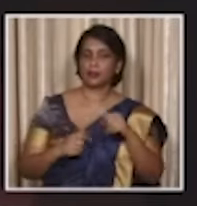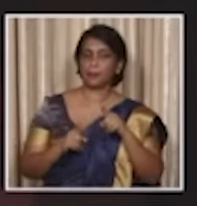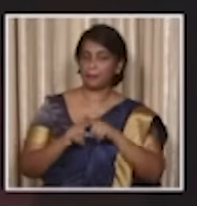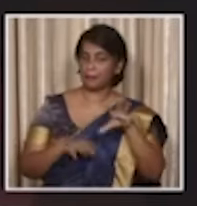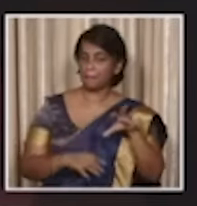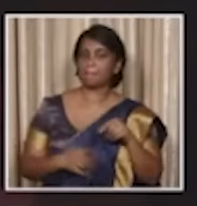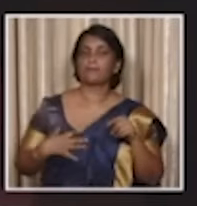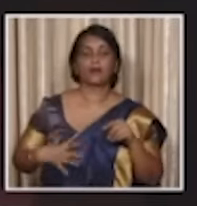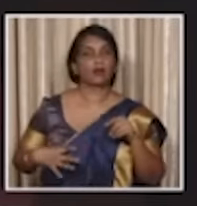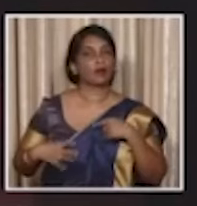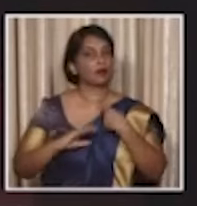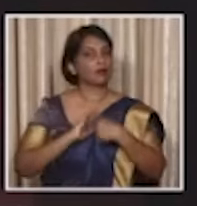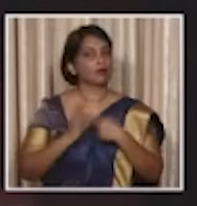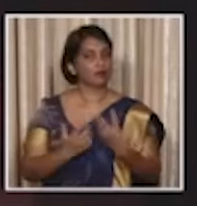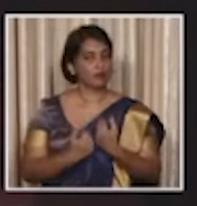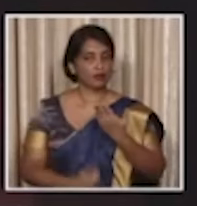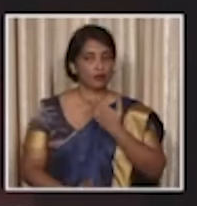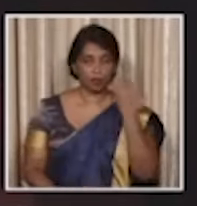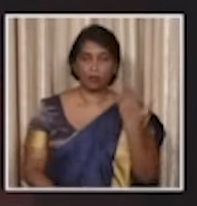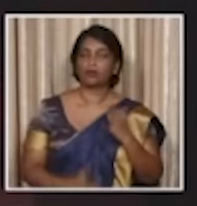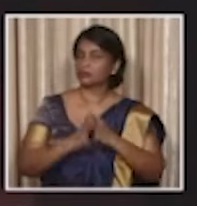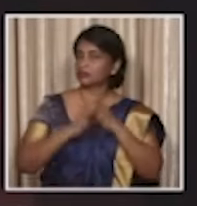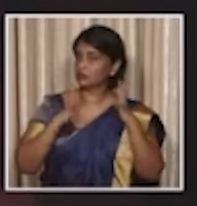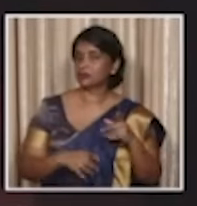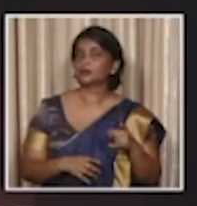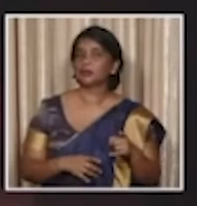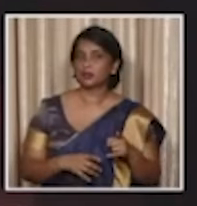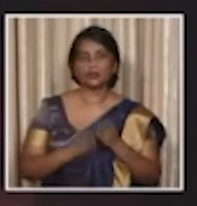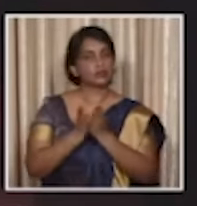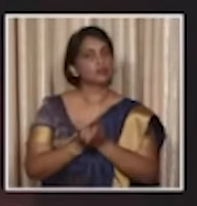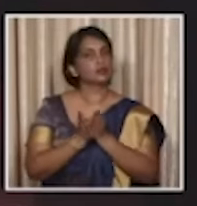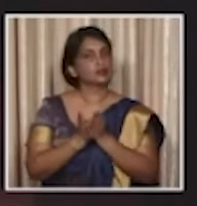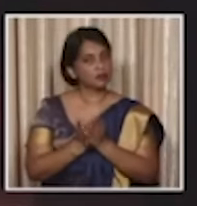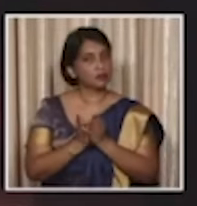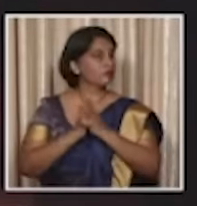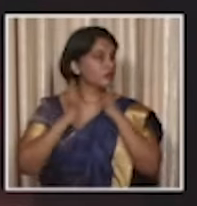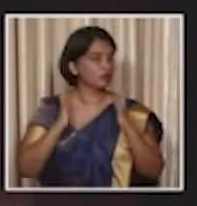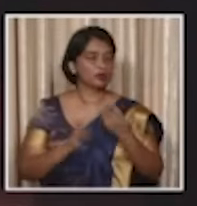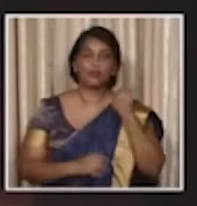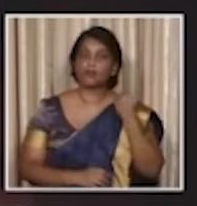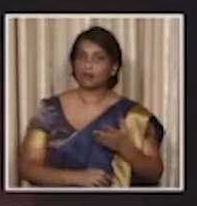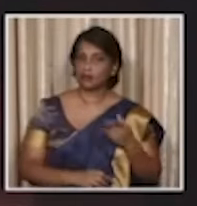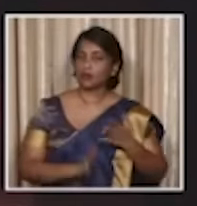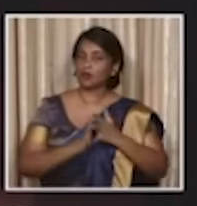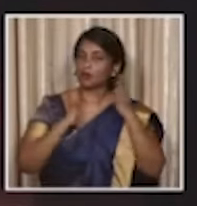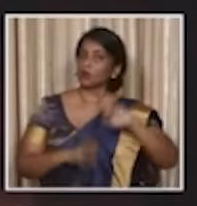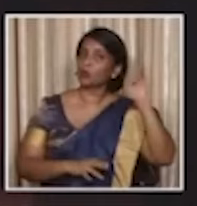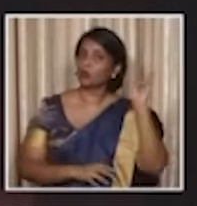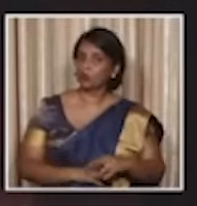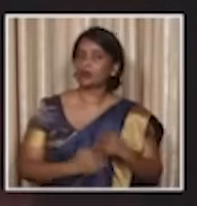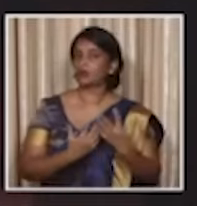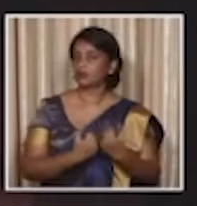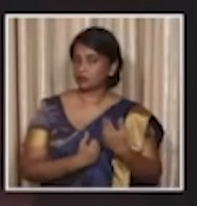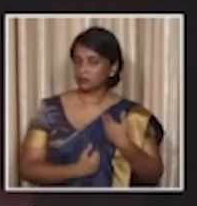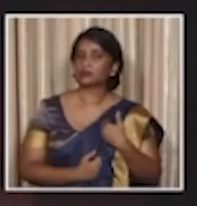කරලා රටට ලබා ගන්න පුළුවන් ලොකුම සම්පත, ලොකුම අගය, ලොකුම ජයග්‍රහණ ලබා